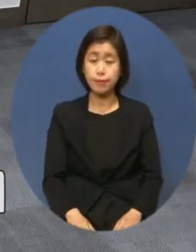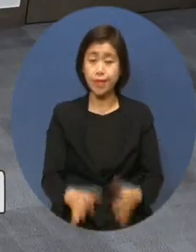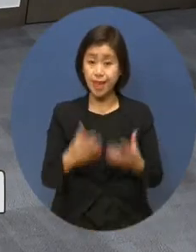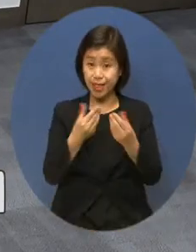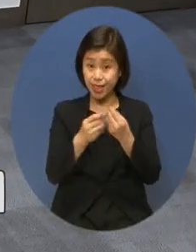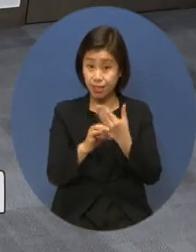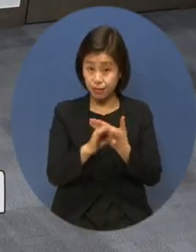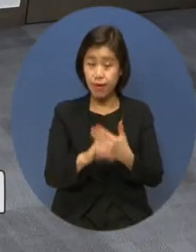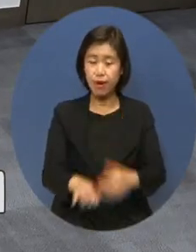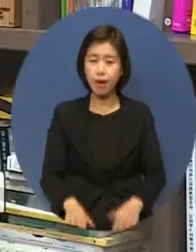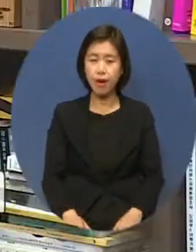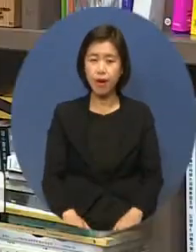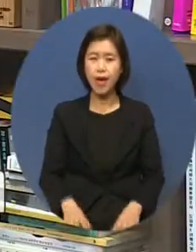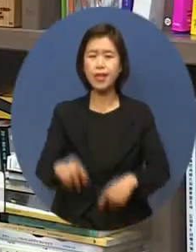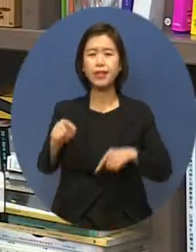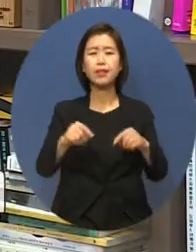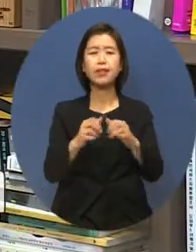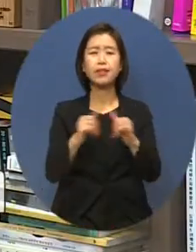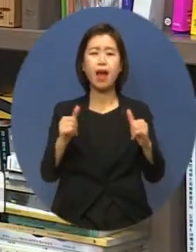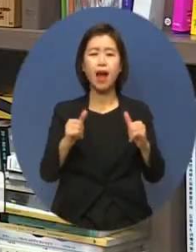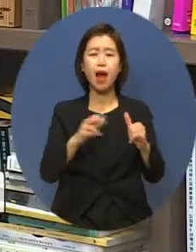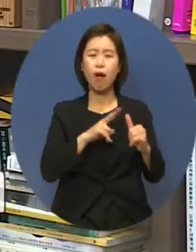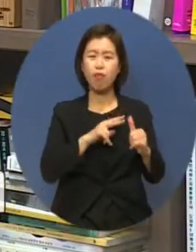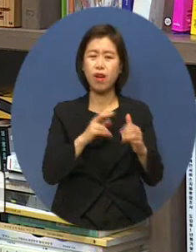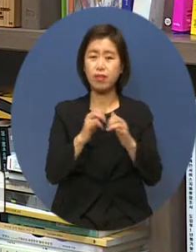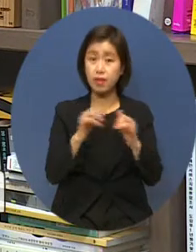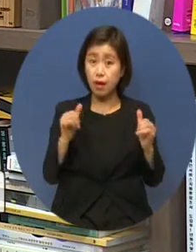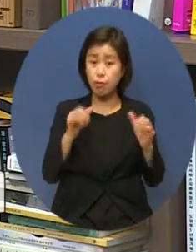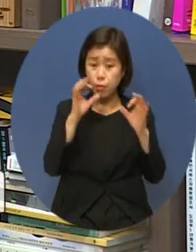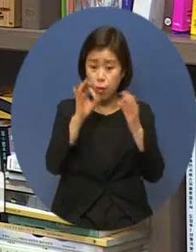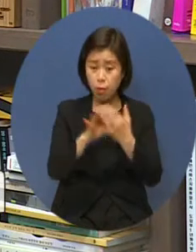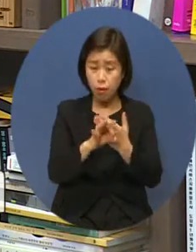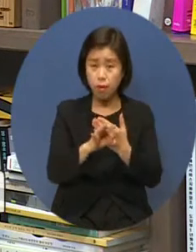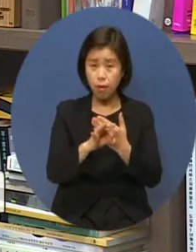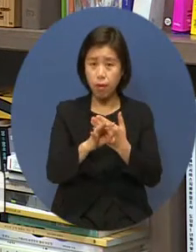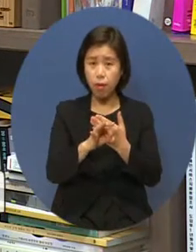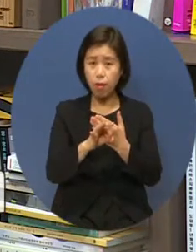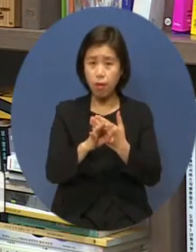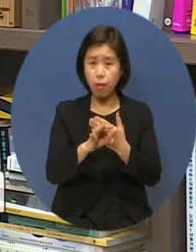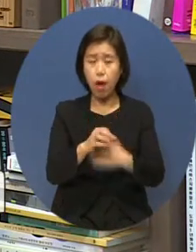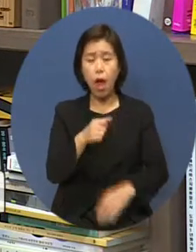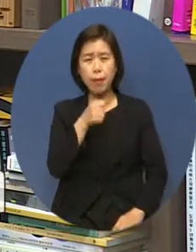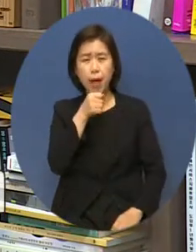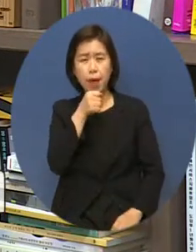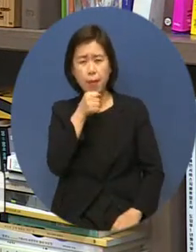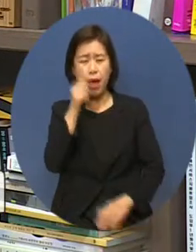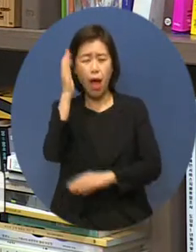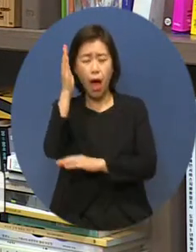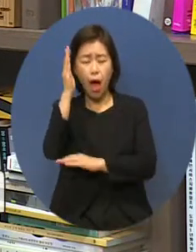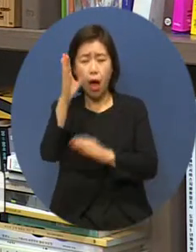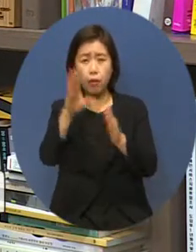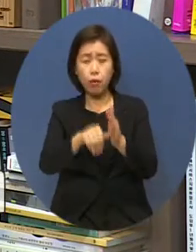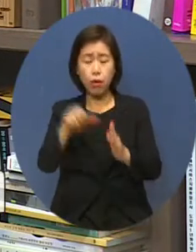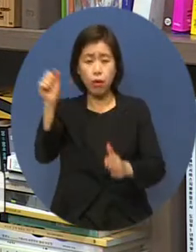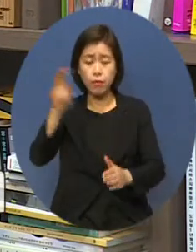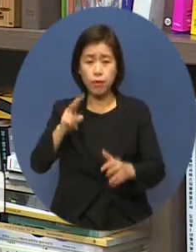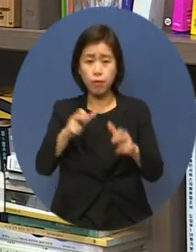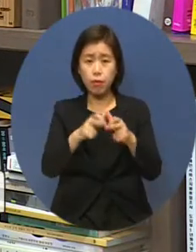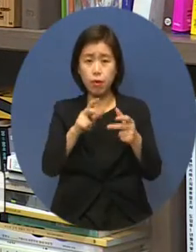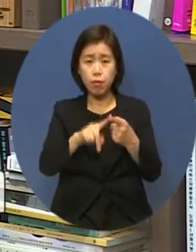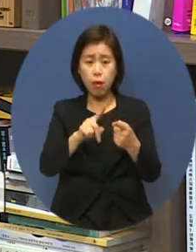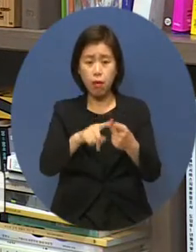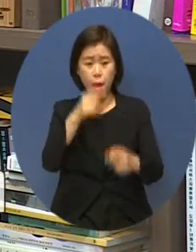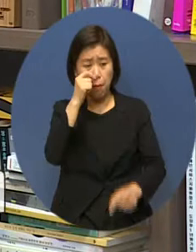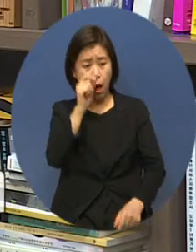비하 발언이 맞아요, 나오잖아요. 그러니까 그런 부분들도 의식하지 않는 그 무의식 중에 나오기 때문에 맞아요, 맞아요. 그게 문제라는